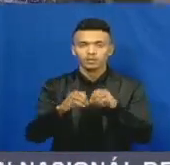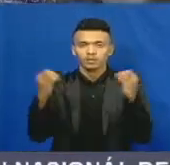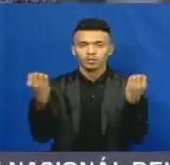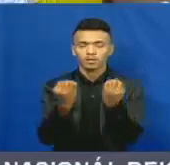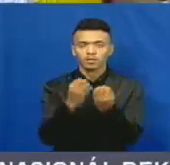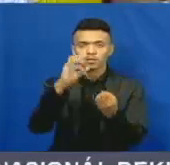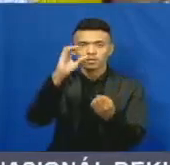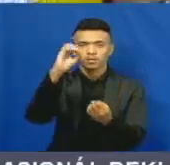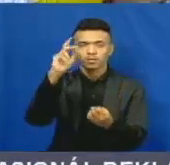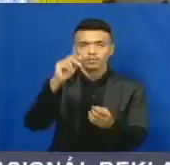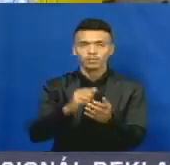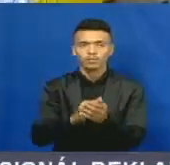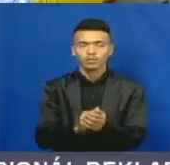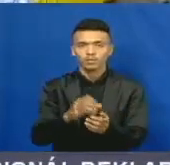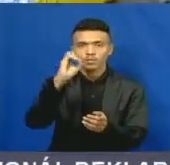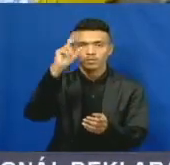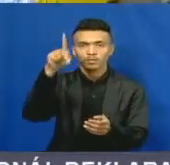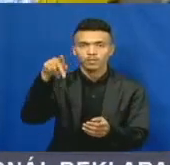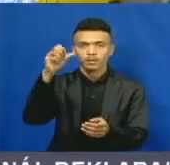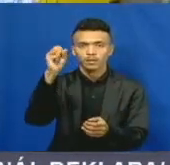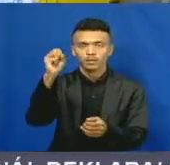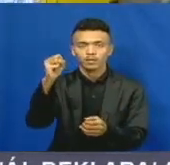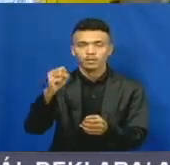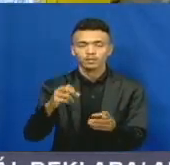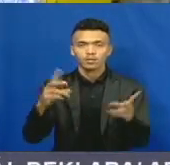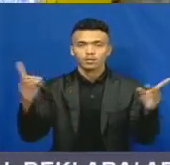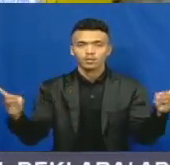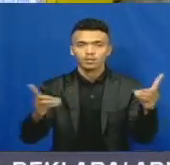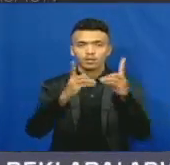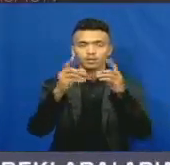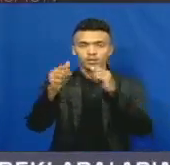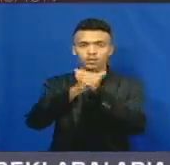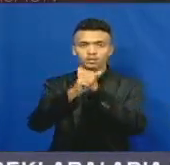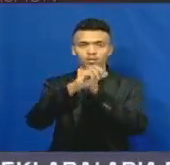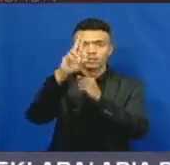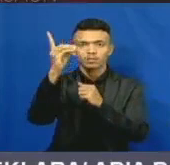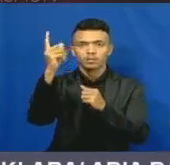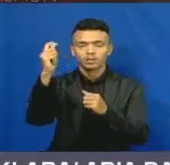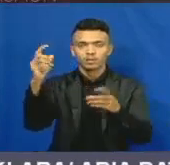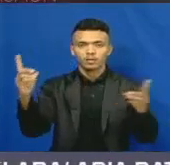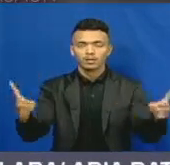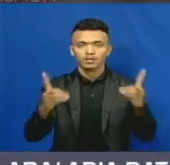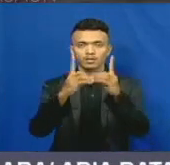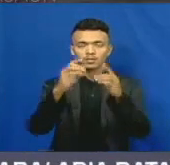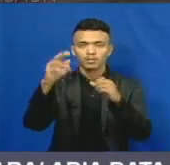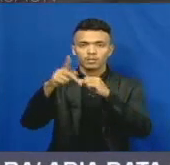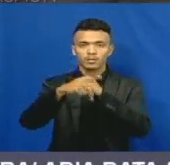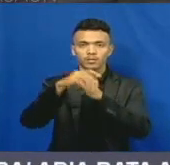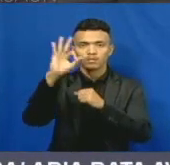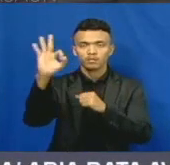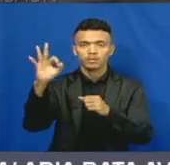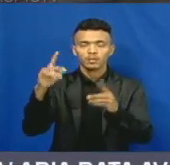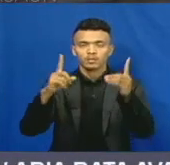organizasaun popular Siguransa OPS hodi kontra asaun nebe UDT halo hasoru Fretelin. Iha lorong